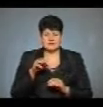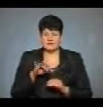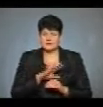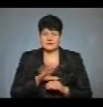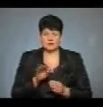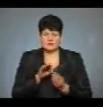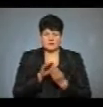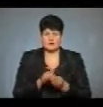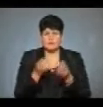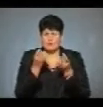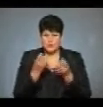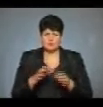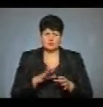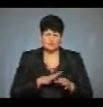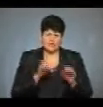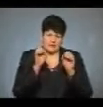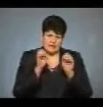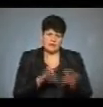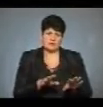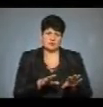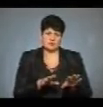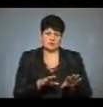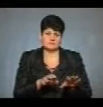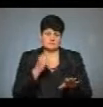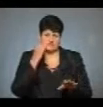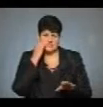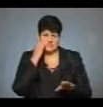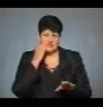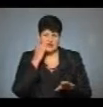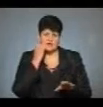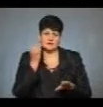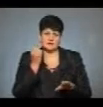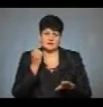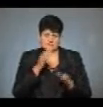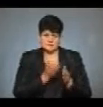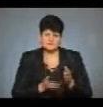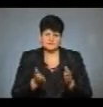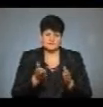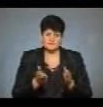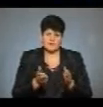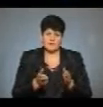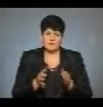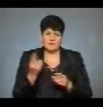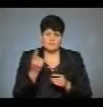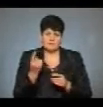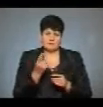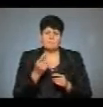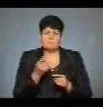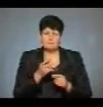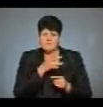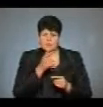були захоронені, вони були просто кинуті. Старий австрійський окіп періоду Першої світової війни